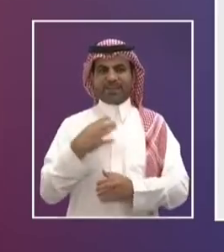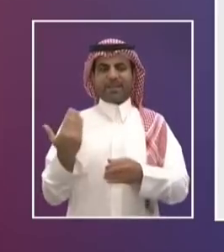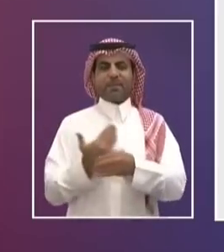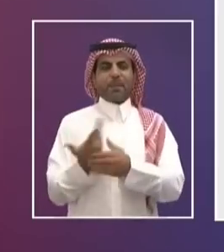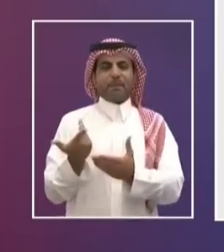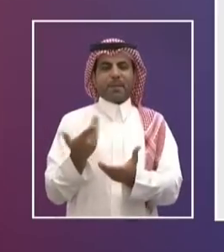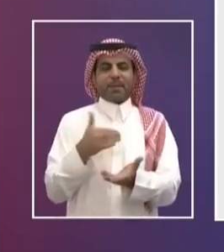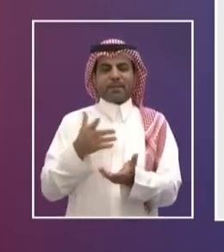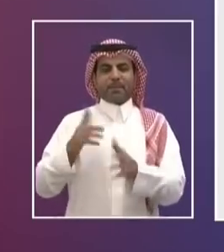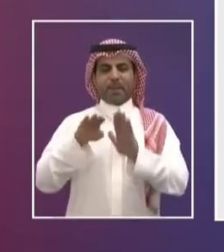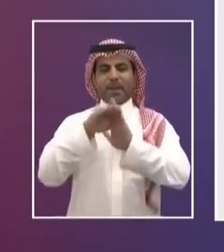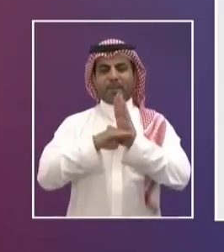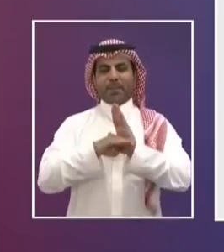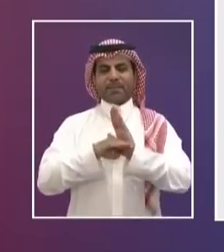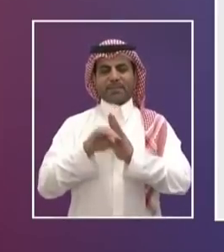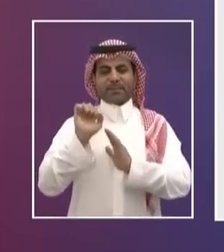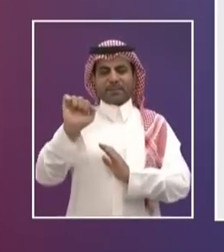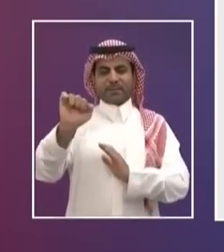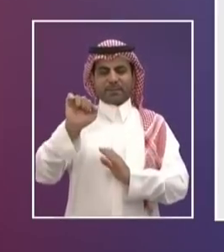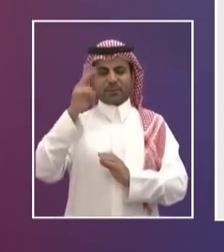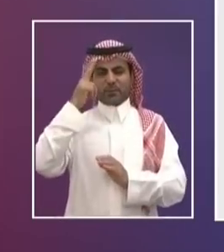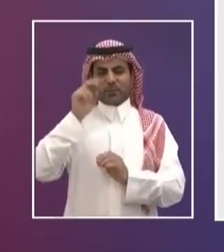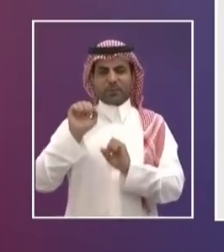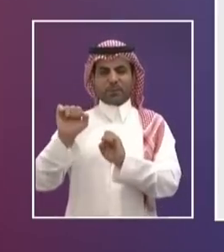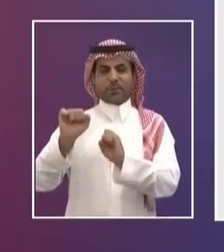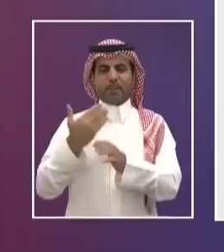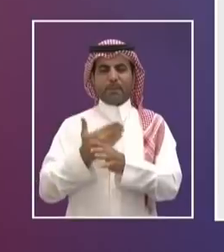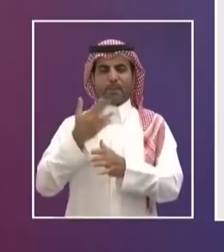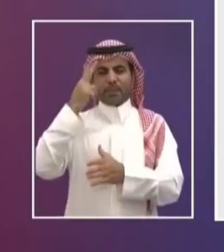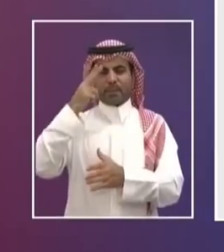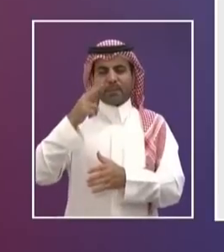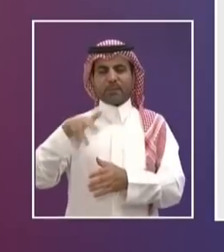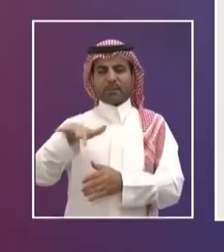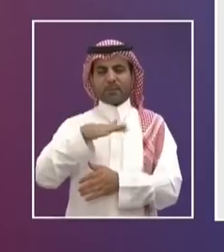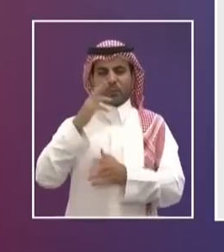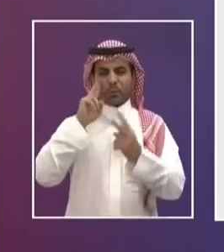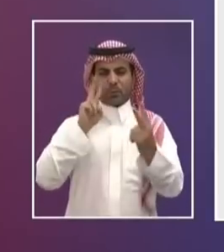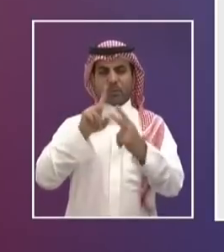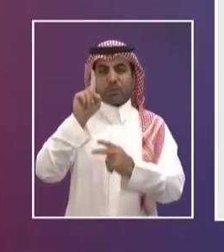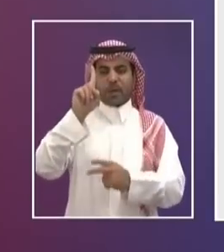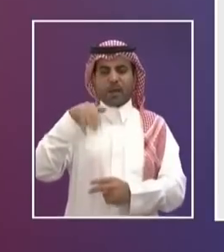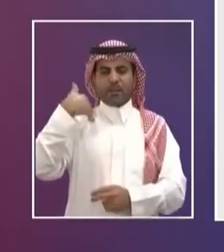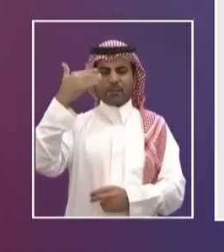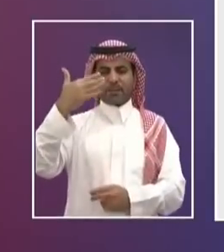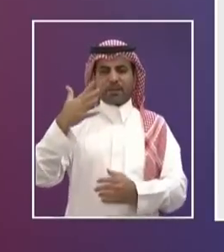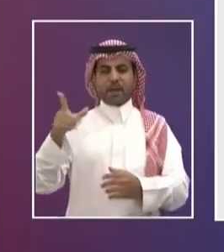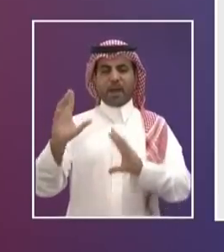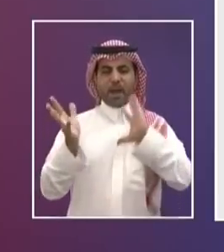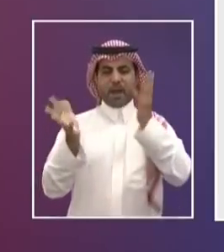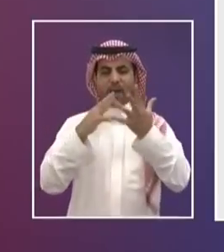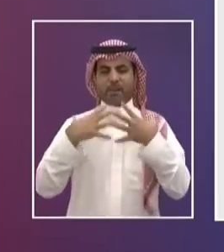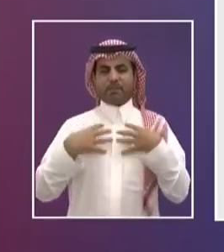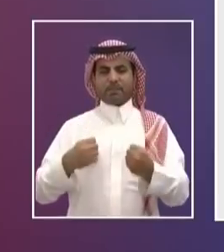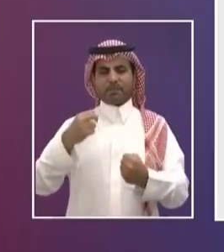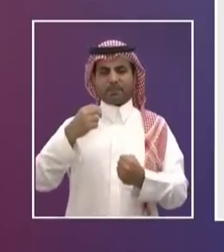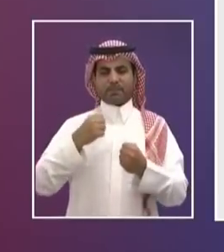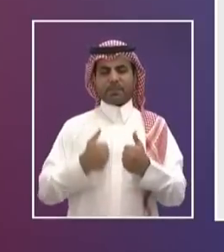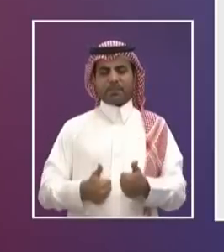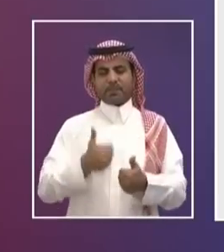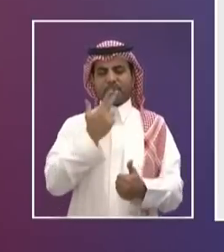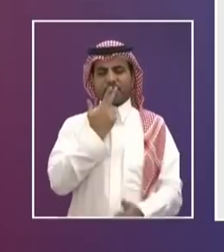التنفيذي للبرنامج الوطني لاضطرابات النمو والسلوك. شكرا للمشاهدين، وأمنياتنا للعالم والوطن